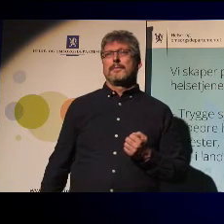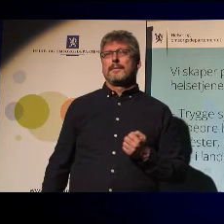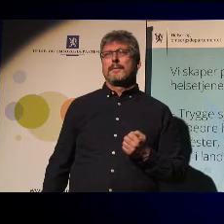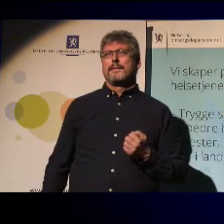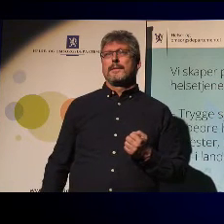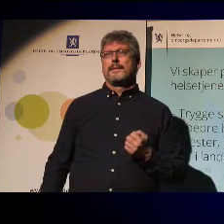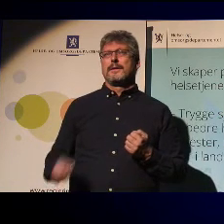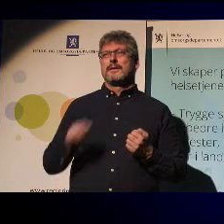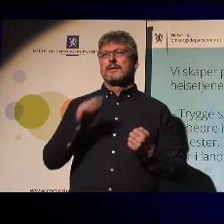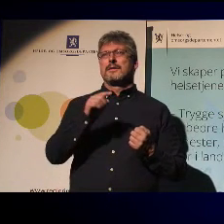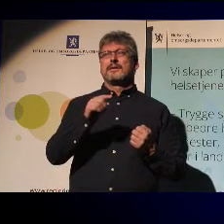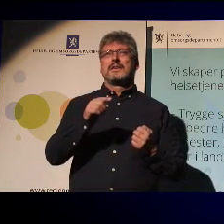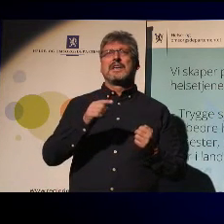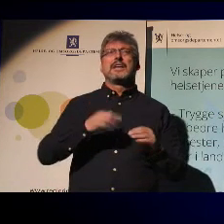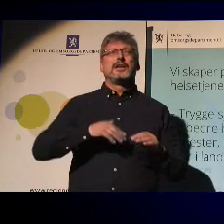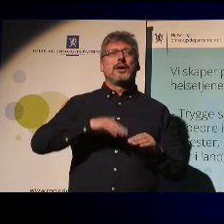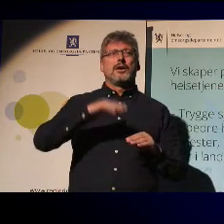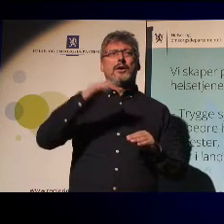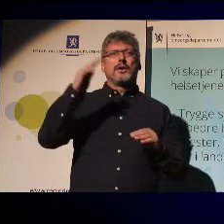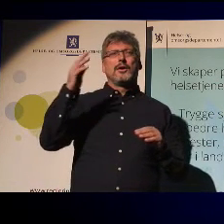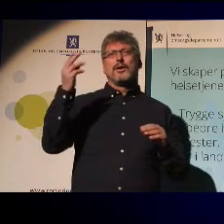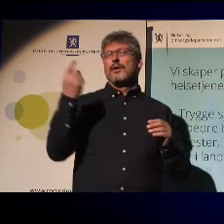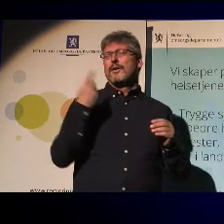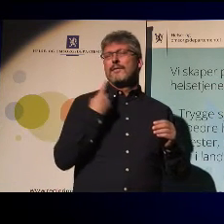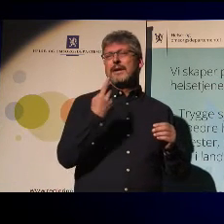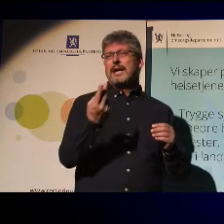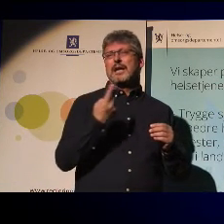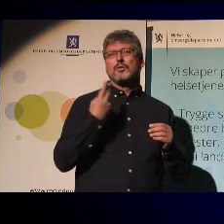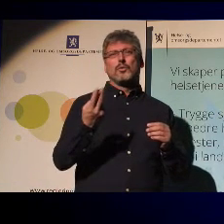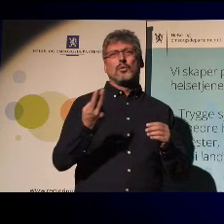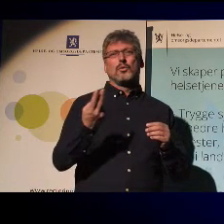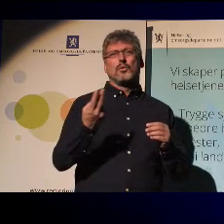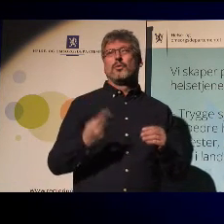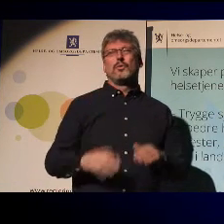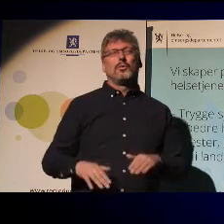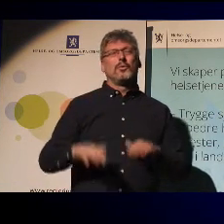vi høll ihop vi to,